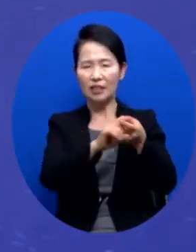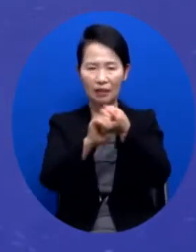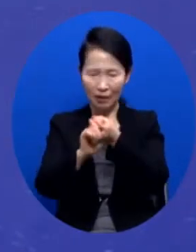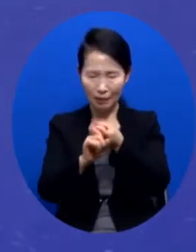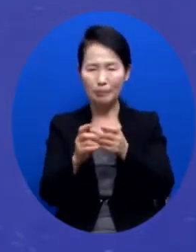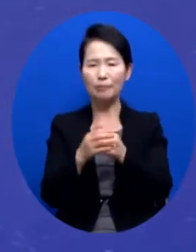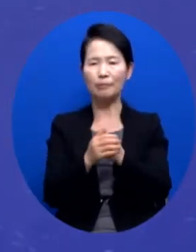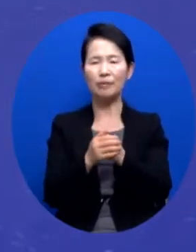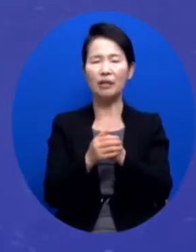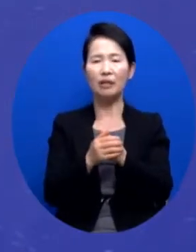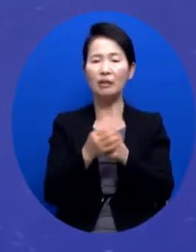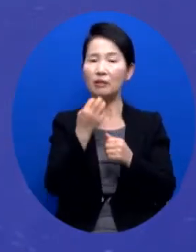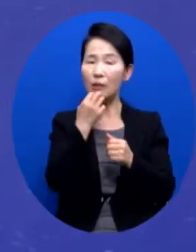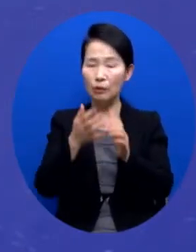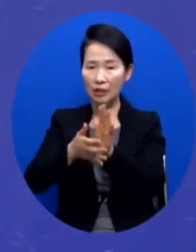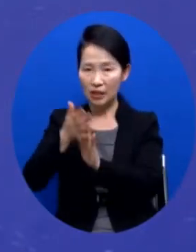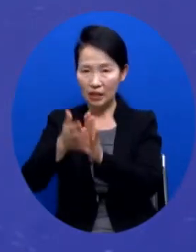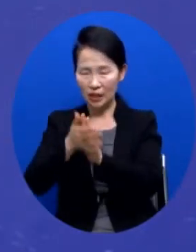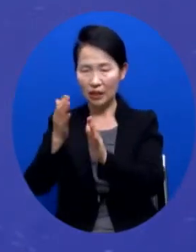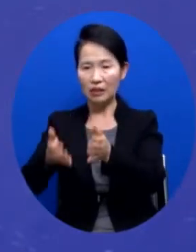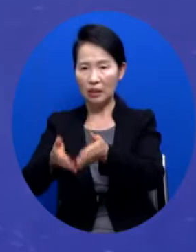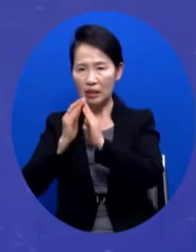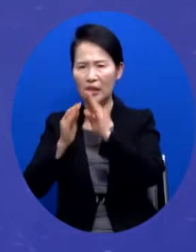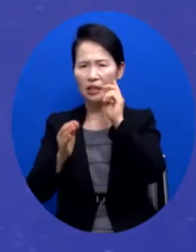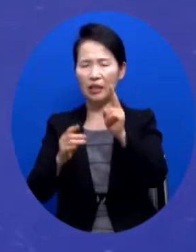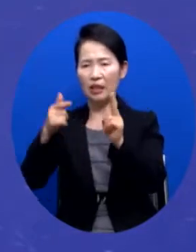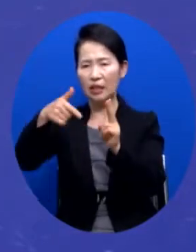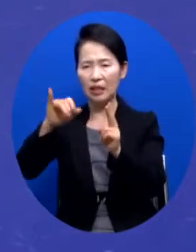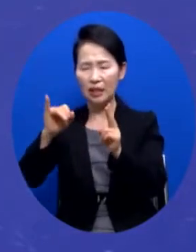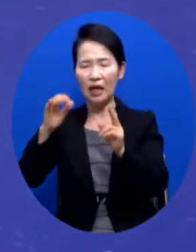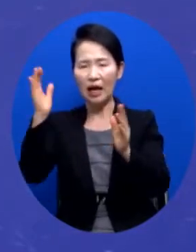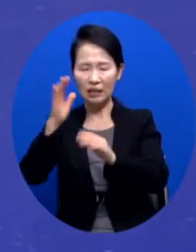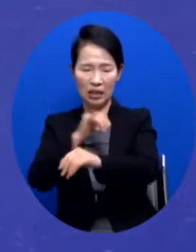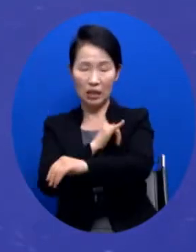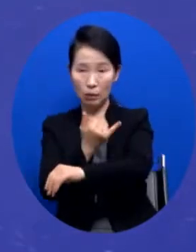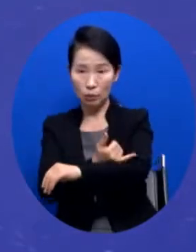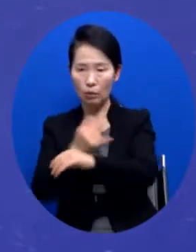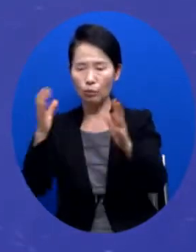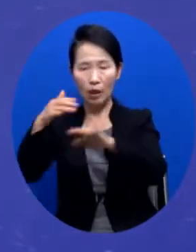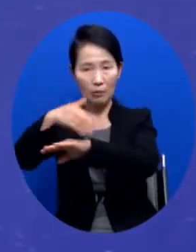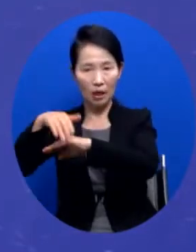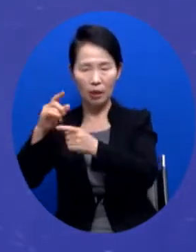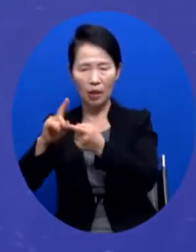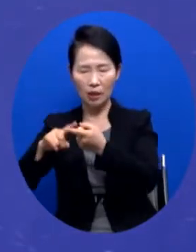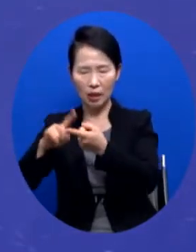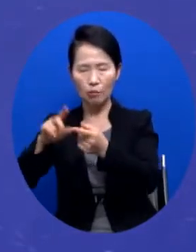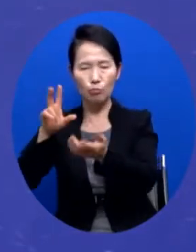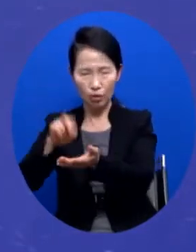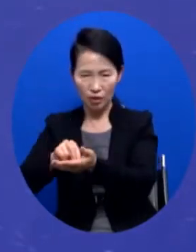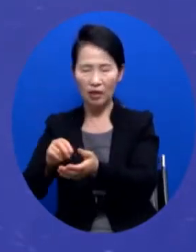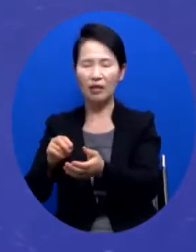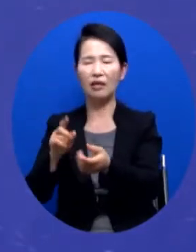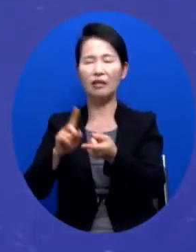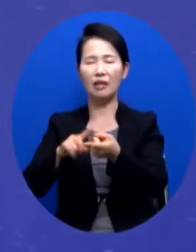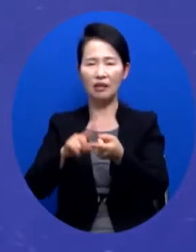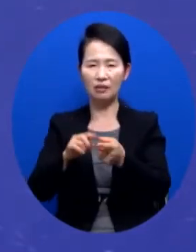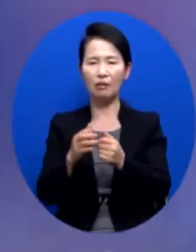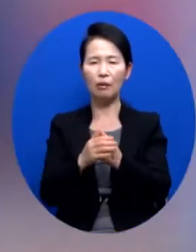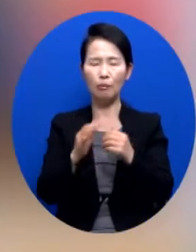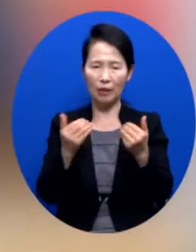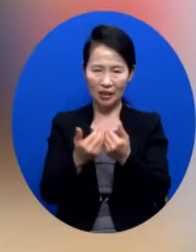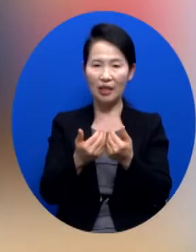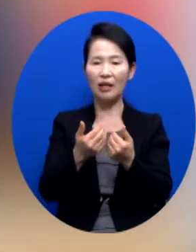가 서울시가 수립한 이익이 학생인권 종합 개별 이제 문제점을 진단한 카드 뉴스를 만들었습니다